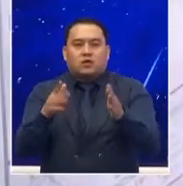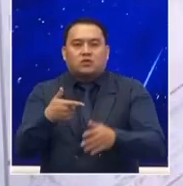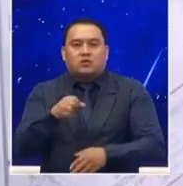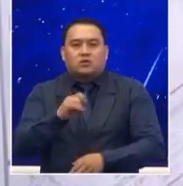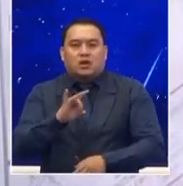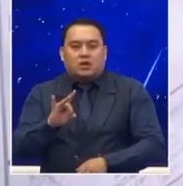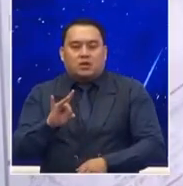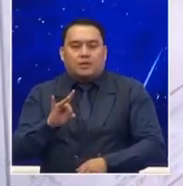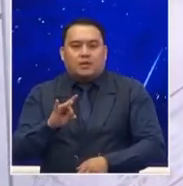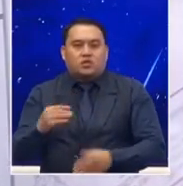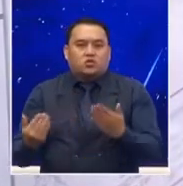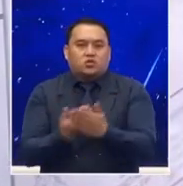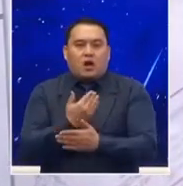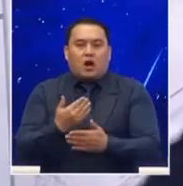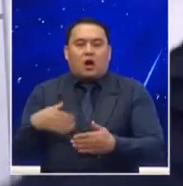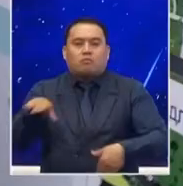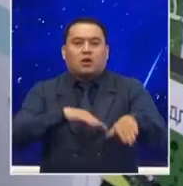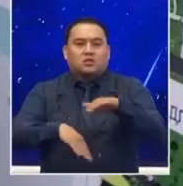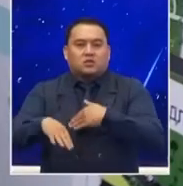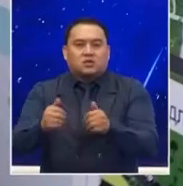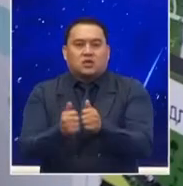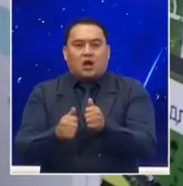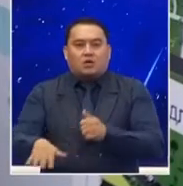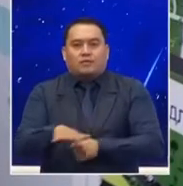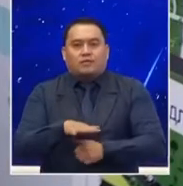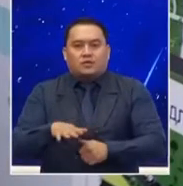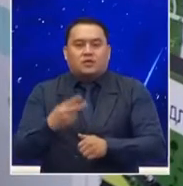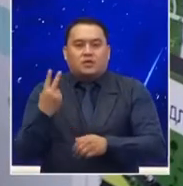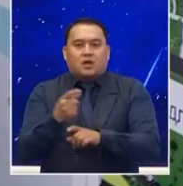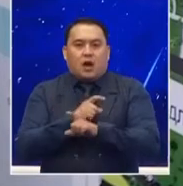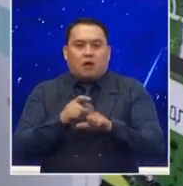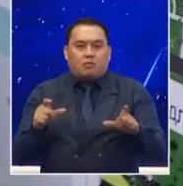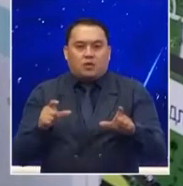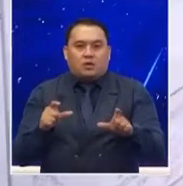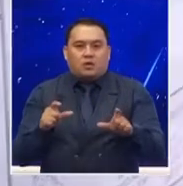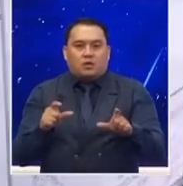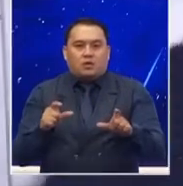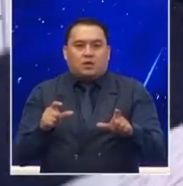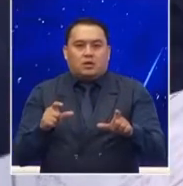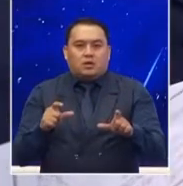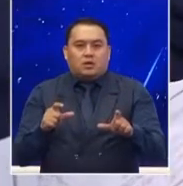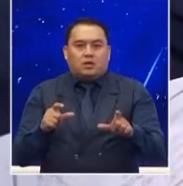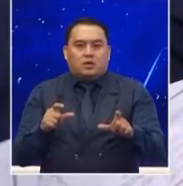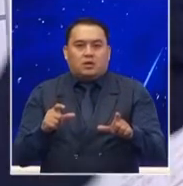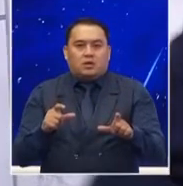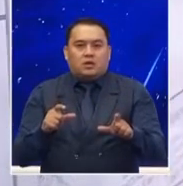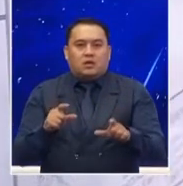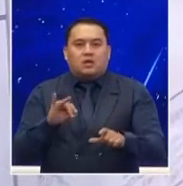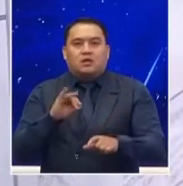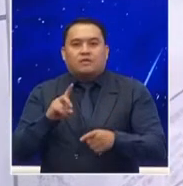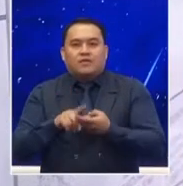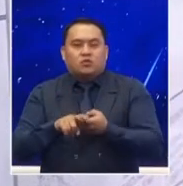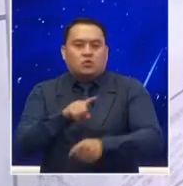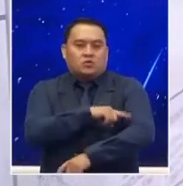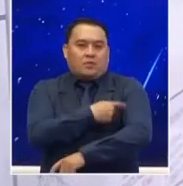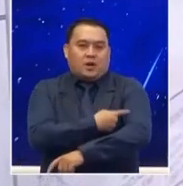жаңадан салынған бассейннің айналасын сносқа кеткен екі объект. Сүнікін жаңағы инфекционный больницаның жаңадан